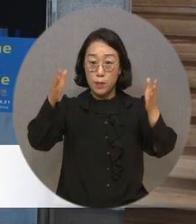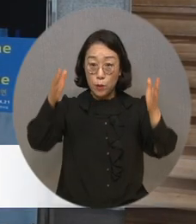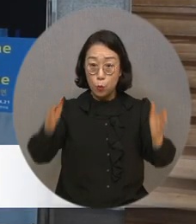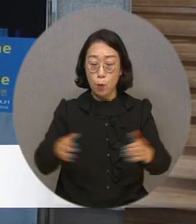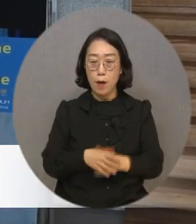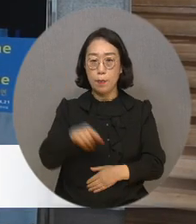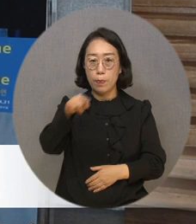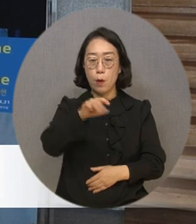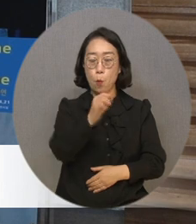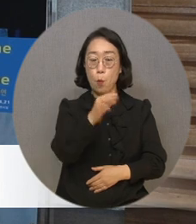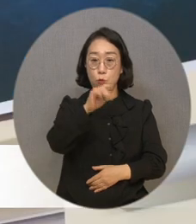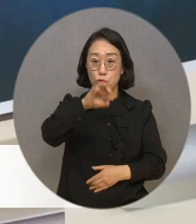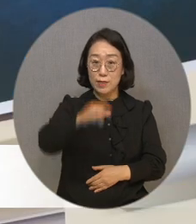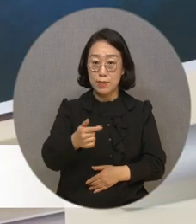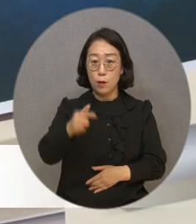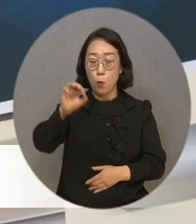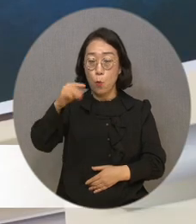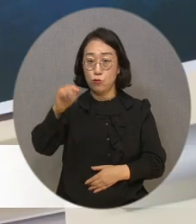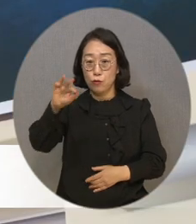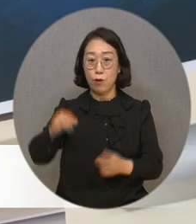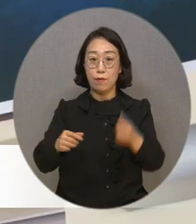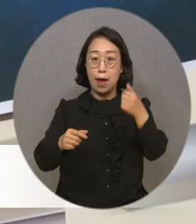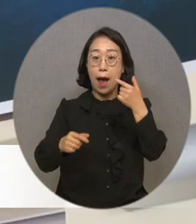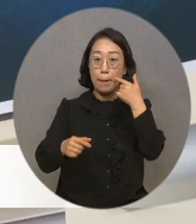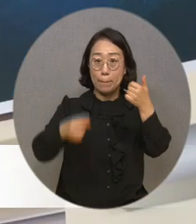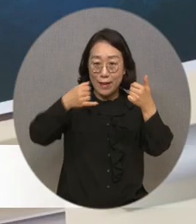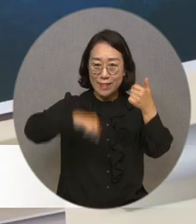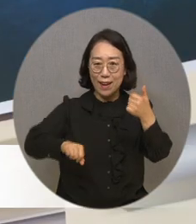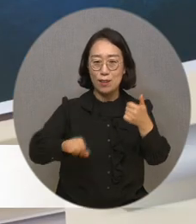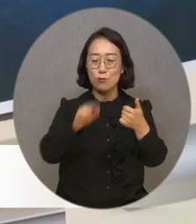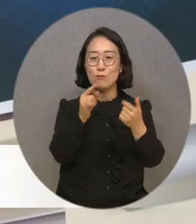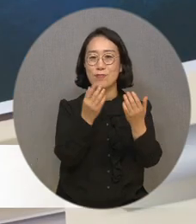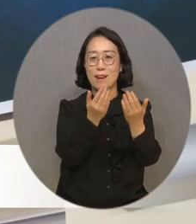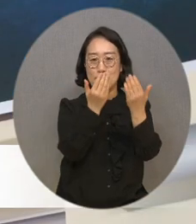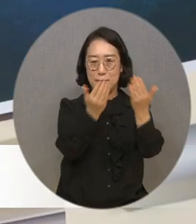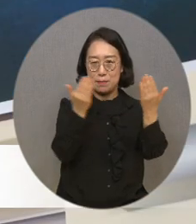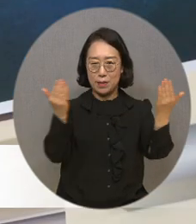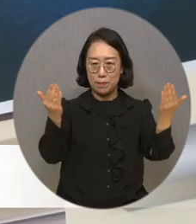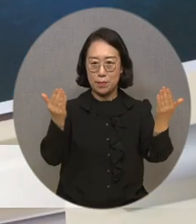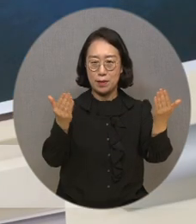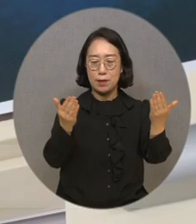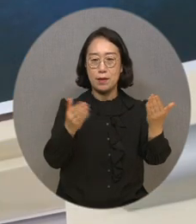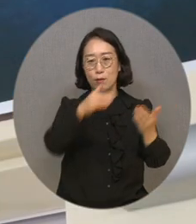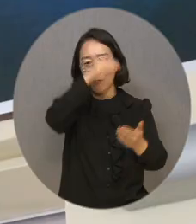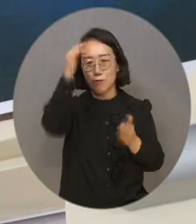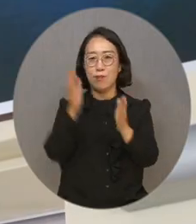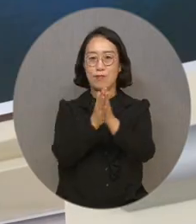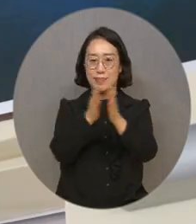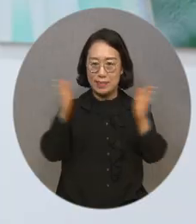오웅진, 오수연 작가의 프레임 투 프레임이라는 주제로 특별전이 열렸습니다.